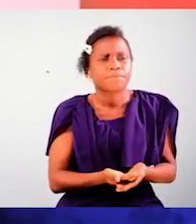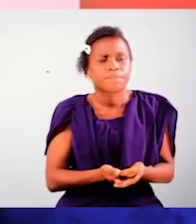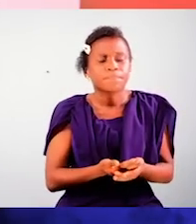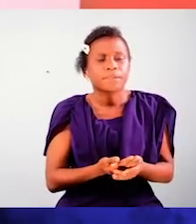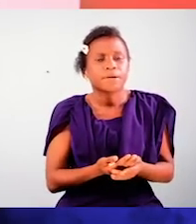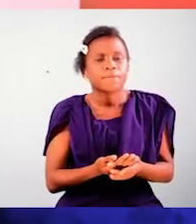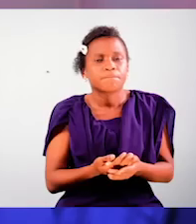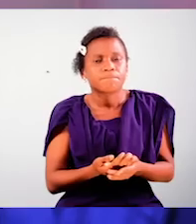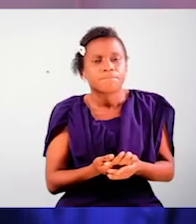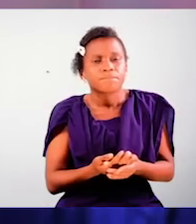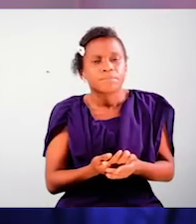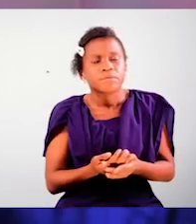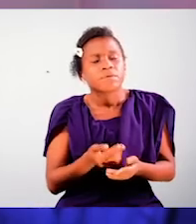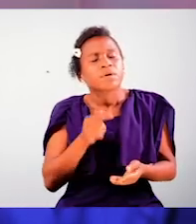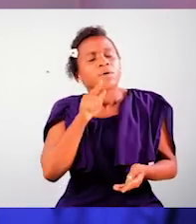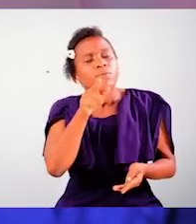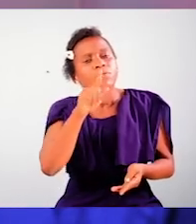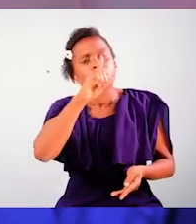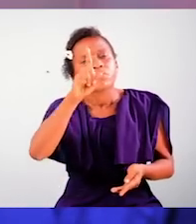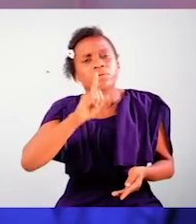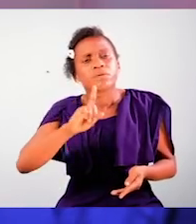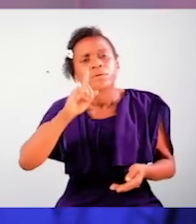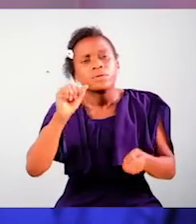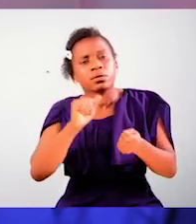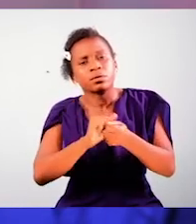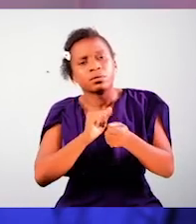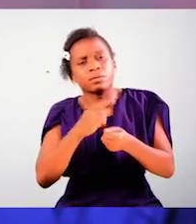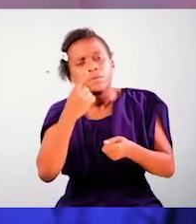kitu kimoja. Wewe unatakiwa mimi mkandarasi kunilipa.